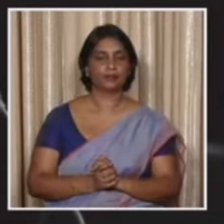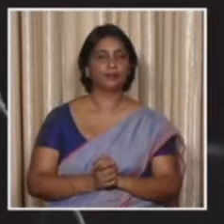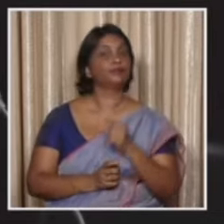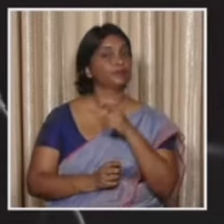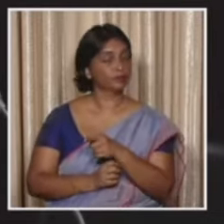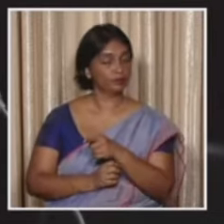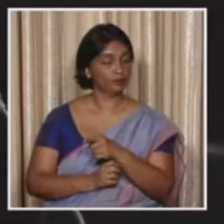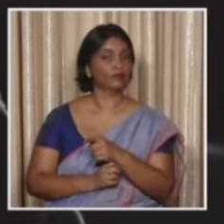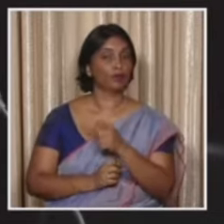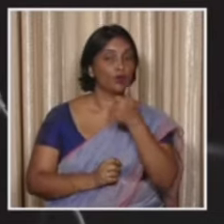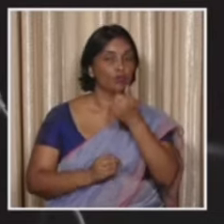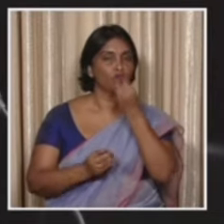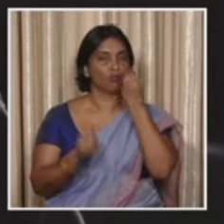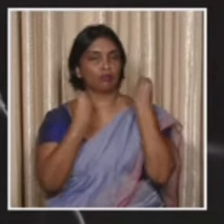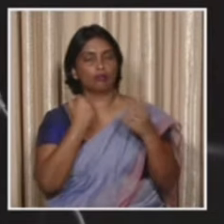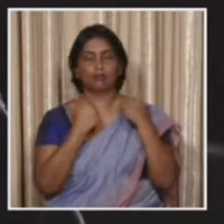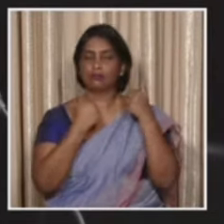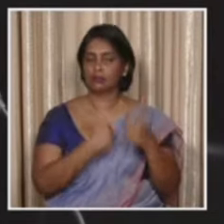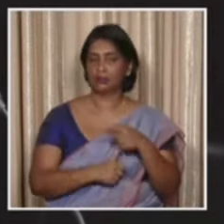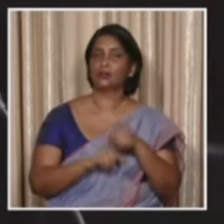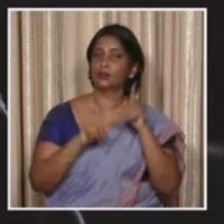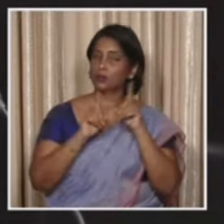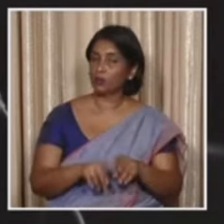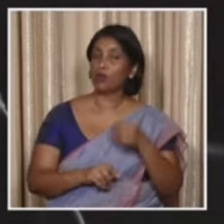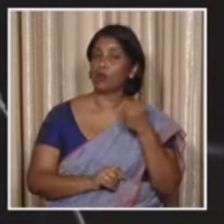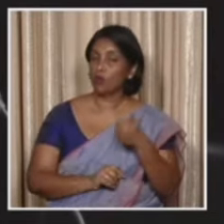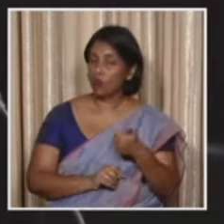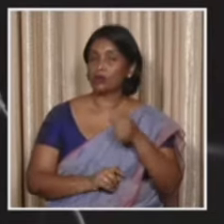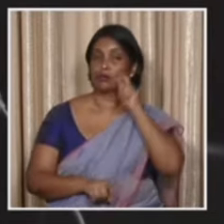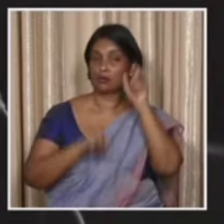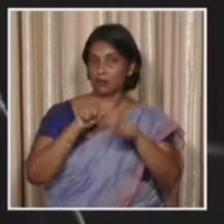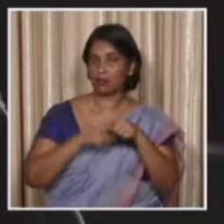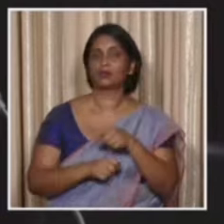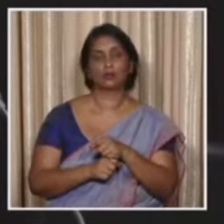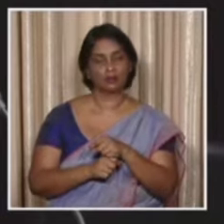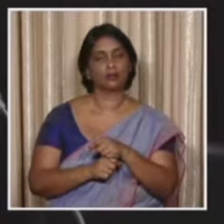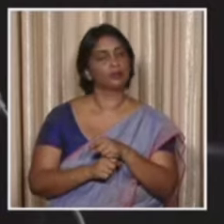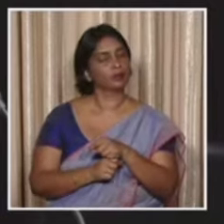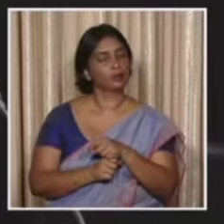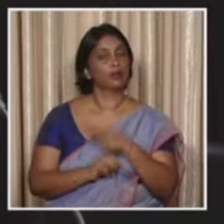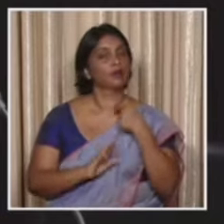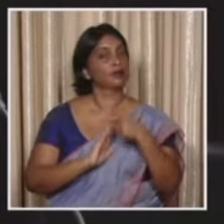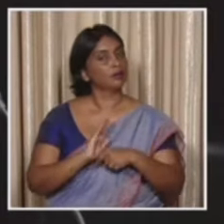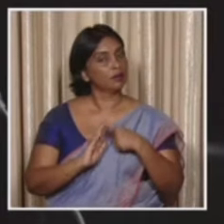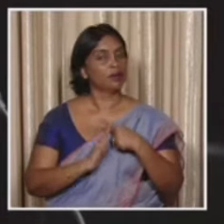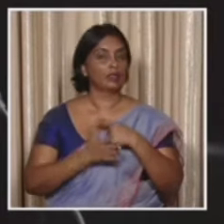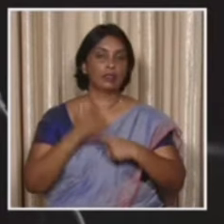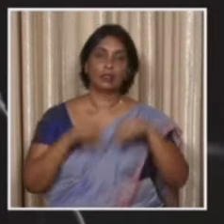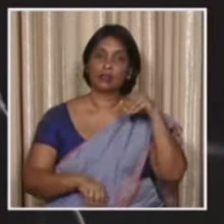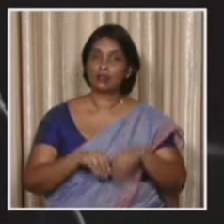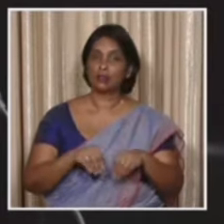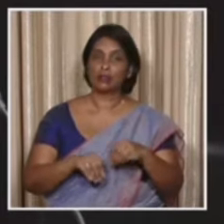பங்களிப்பு இருந்திருக்கிறது. எனவே நல்லதொரு மனிதரை இந்த நாட்டின் அரசியல் இழந்திருக்கிறது. அதில் குறிப்பாக